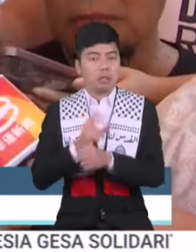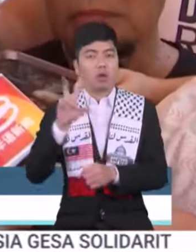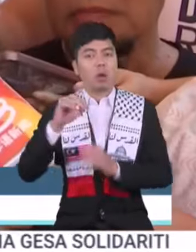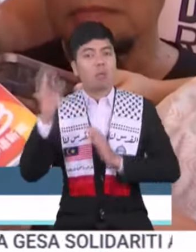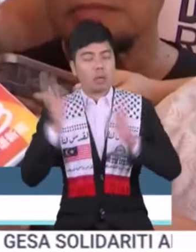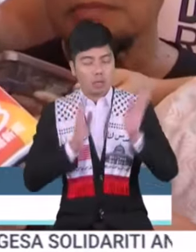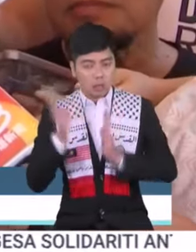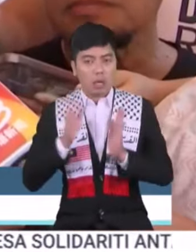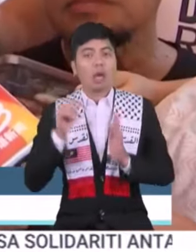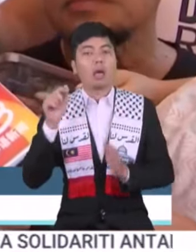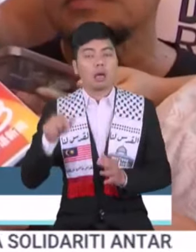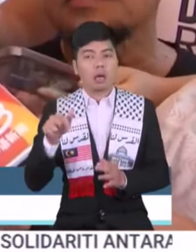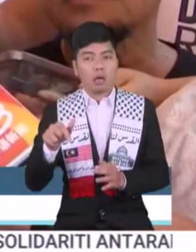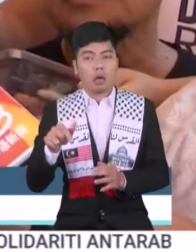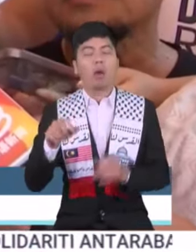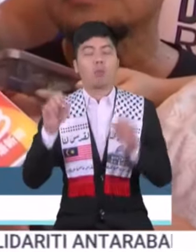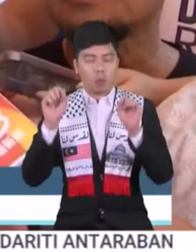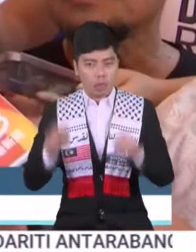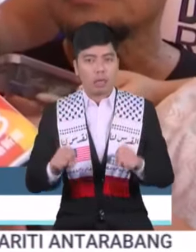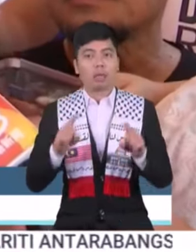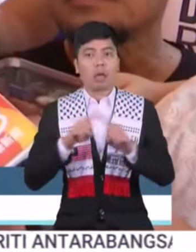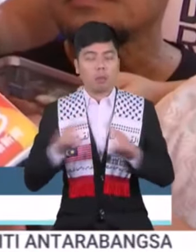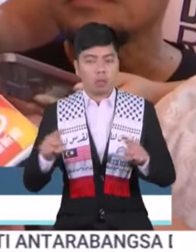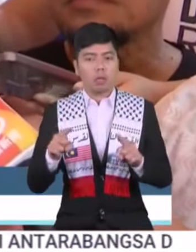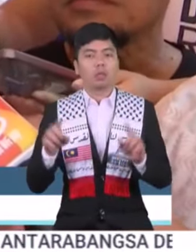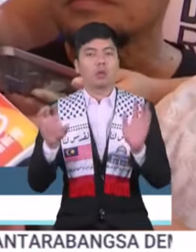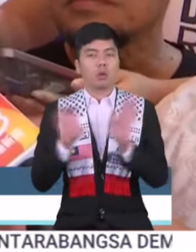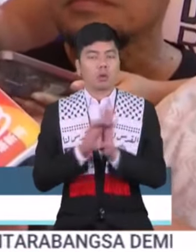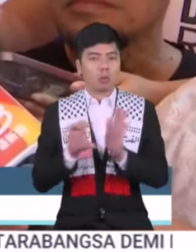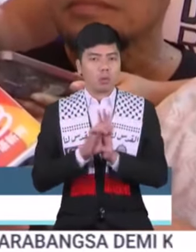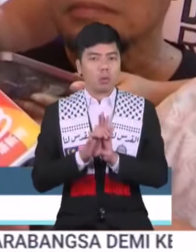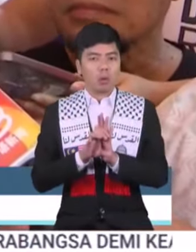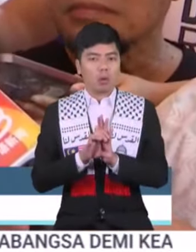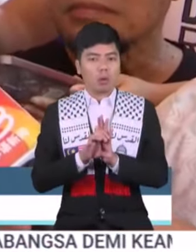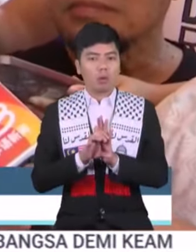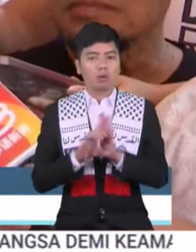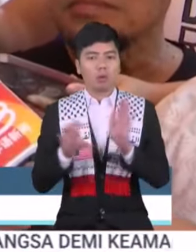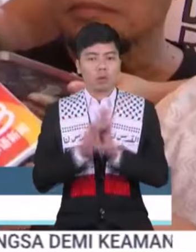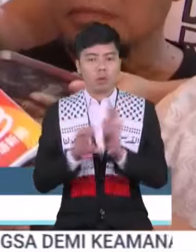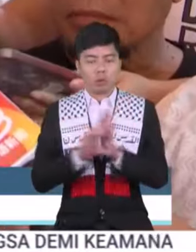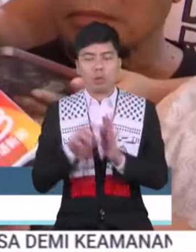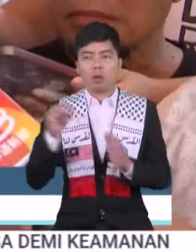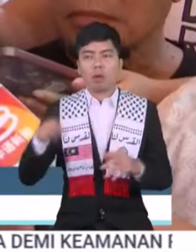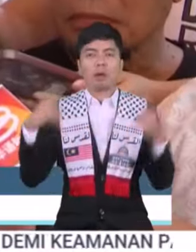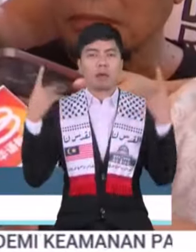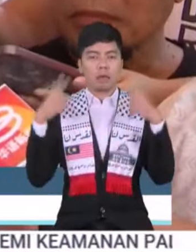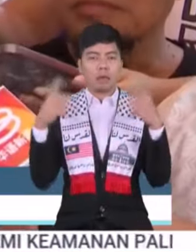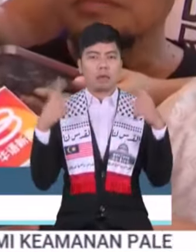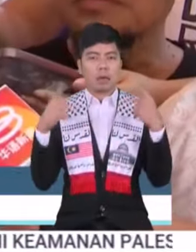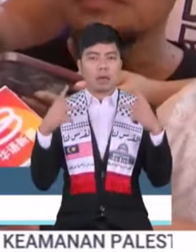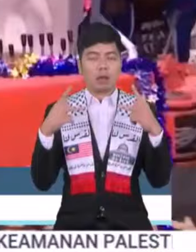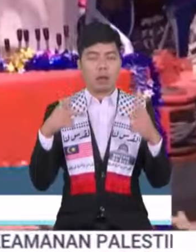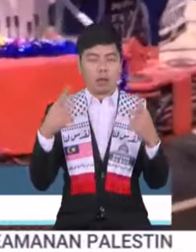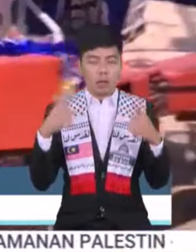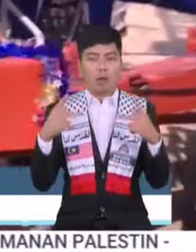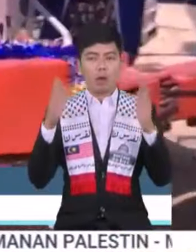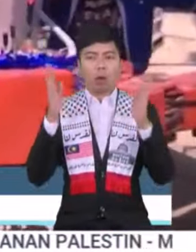dia bukan peniaga tapi kadang-kadang dia memberikan persepsi seolah itu